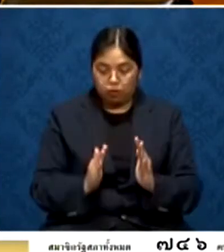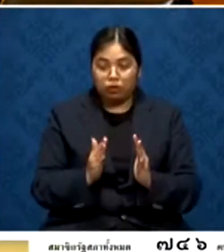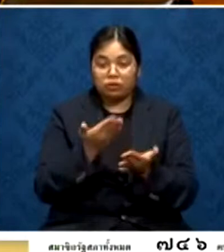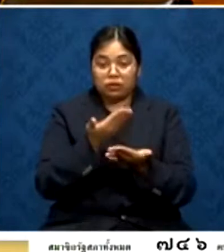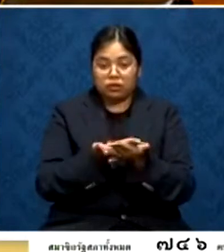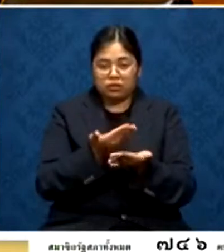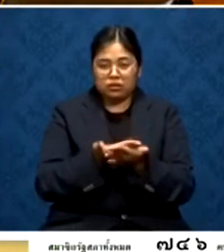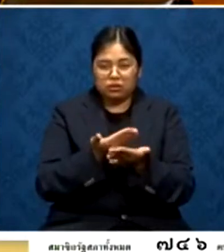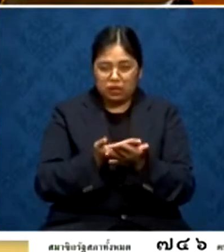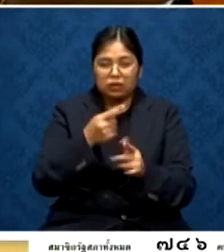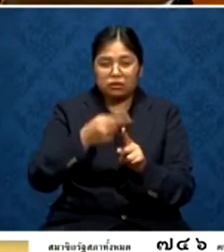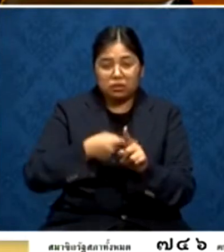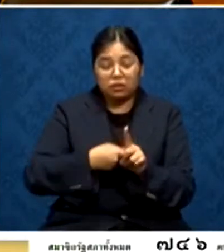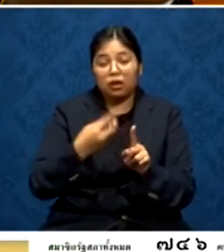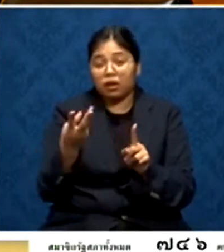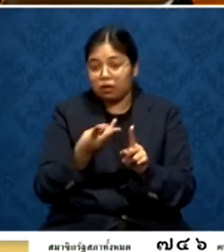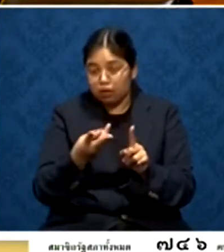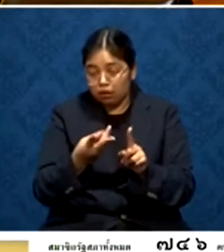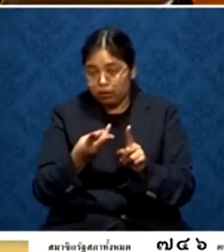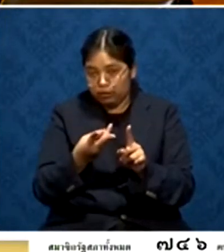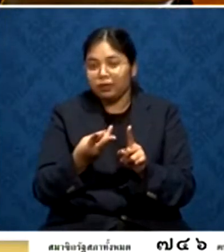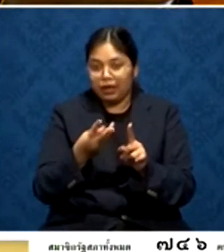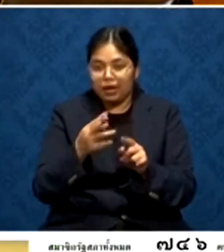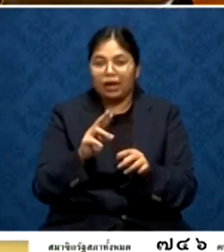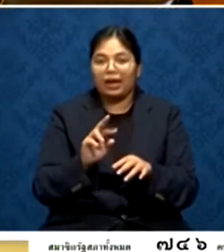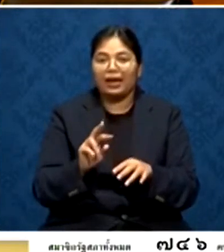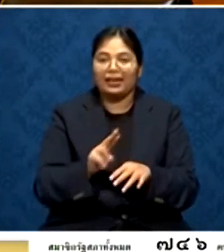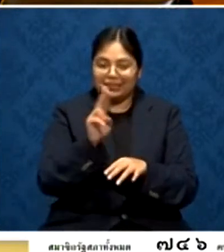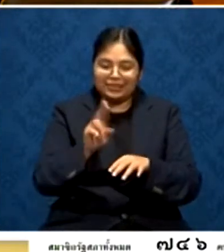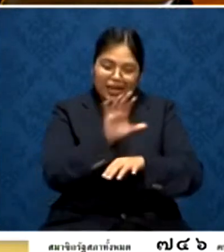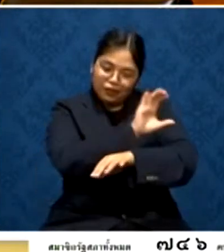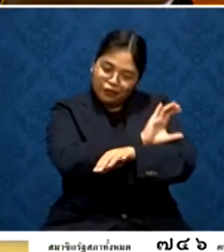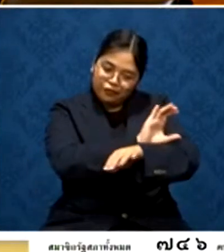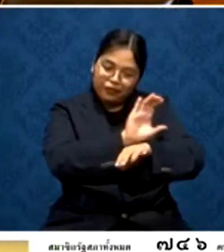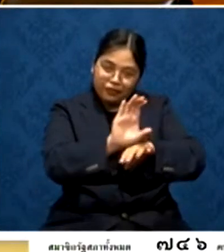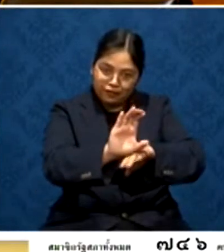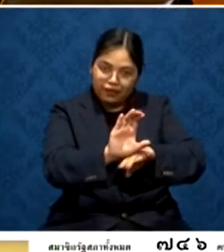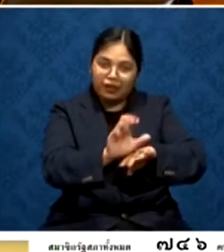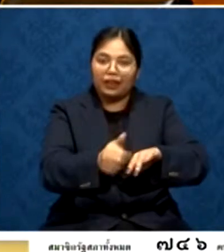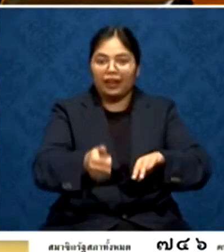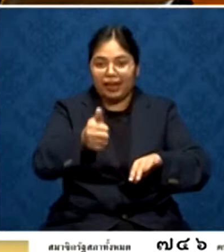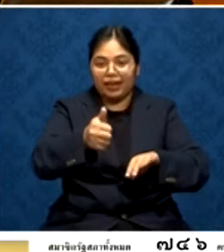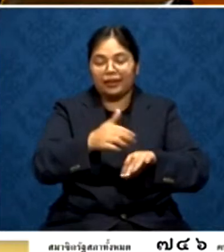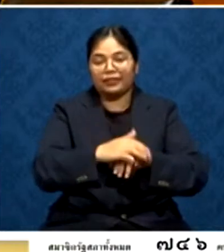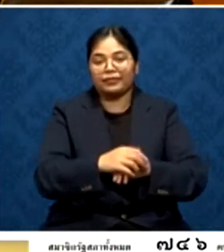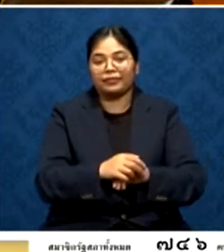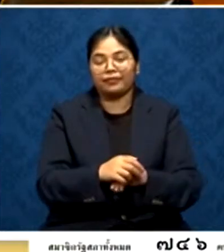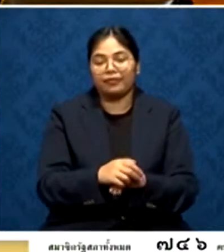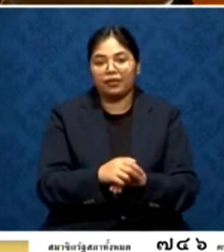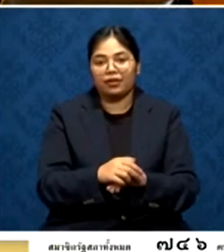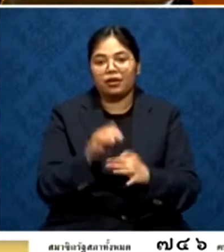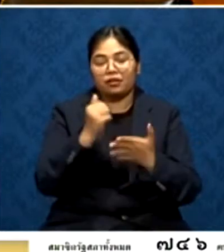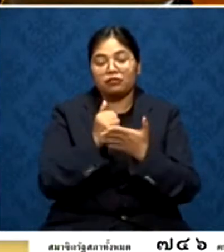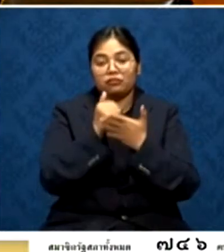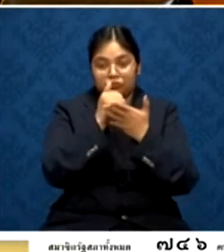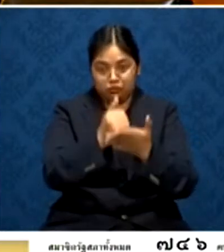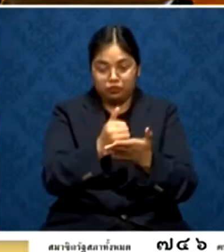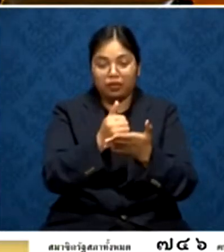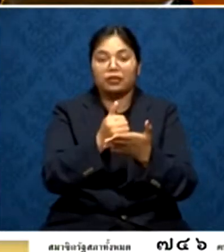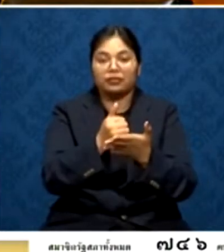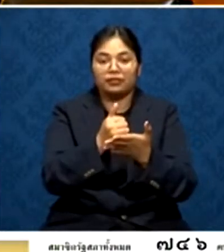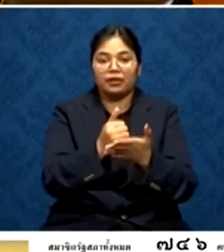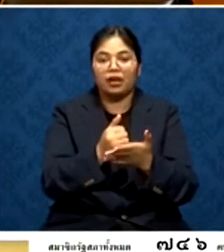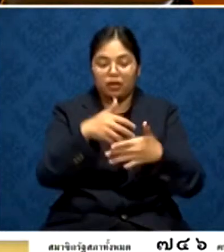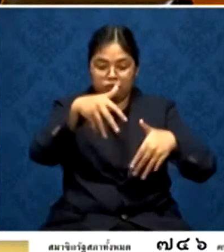ได้มาใช้รถไฟฟ้าในราคาถูกแล้วยังได้ช่วยทำให้พี่น้องประชาชน